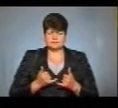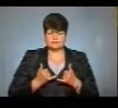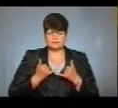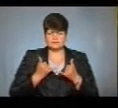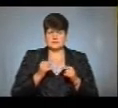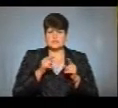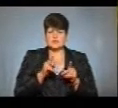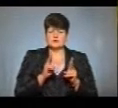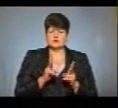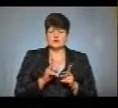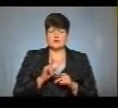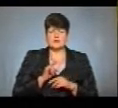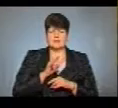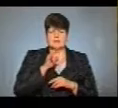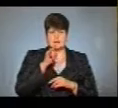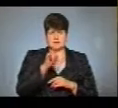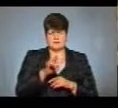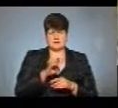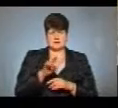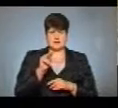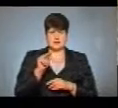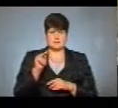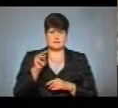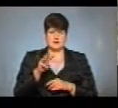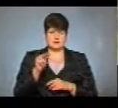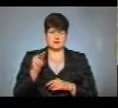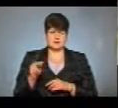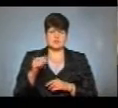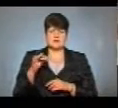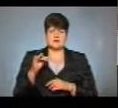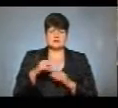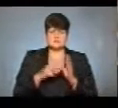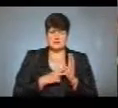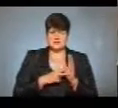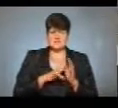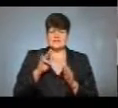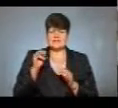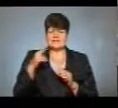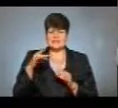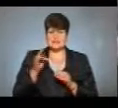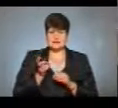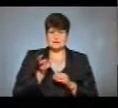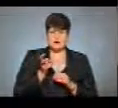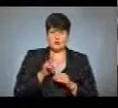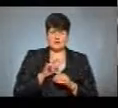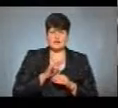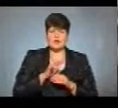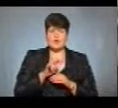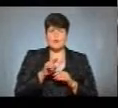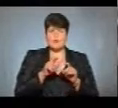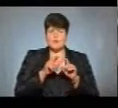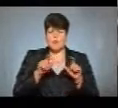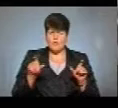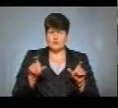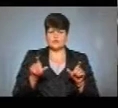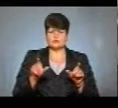шану тим, хто летів рейсом MH17. А у Нідерландах приходять до аеропорту Схіпхол, звідки і вилетів літак. Тіла